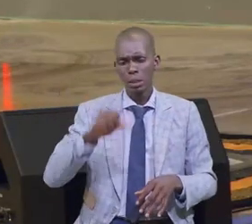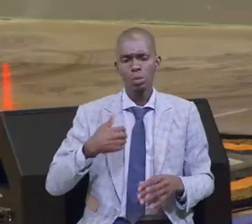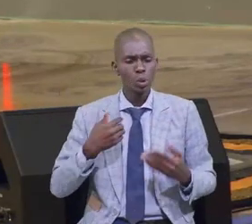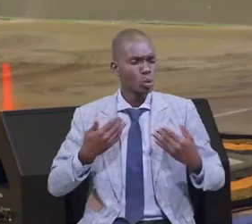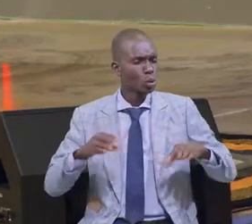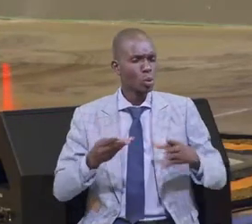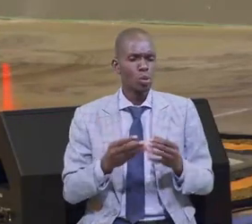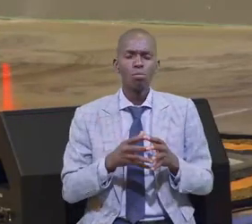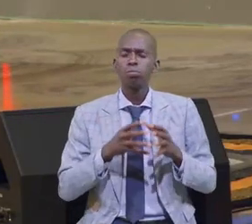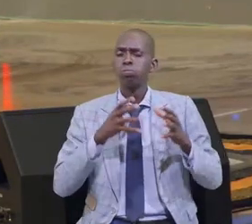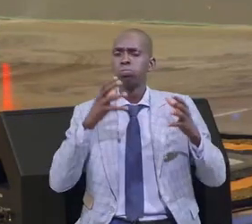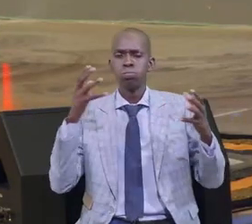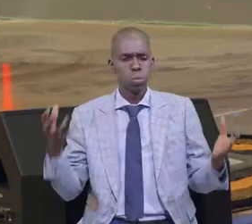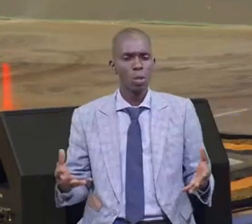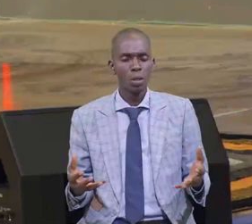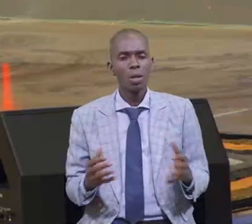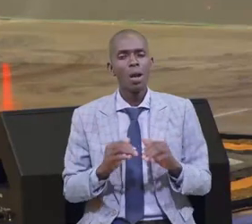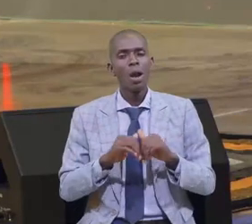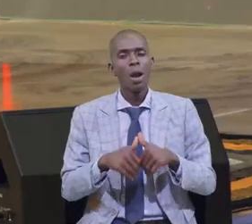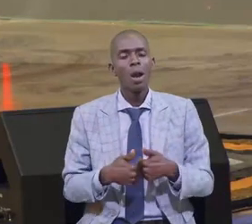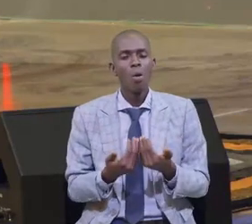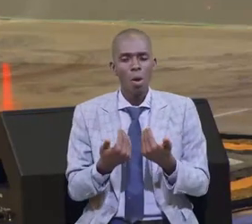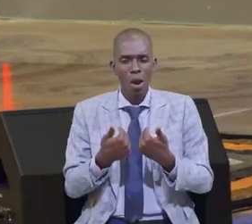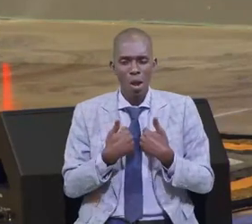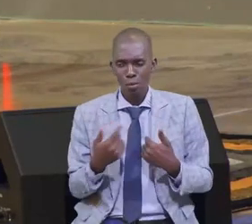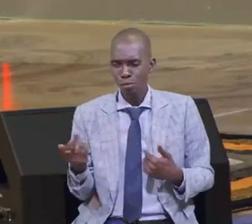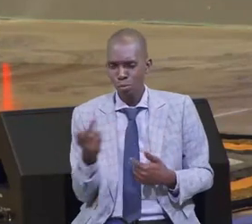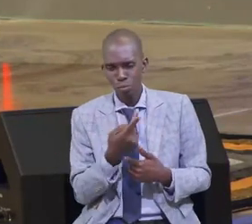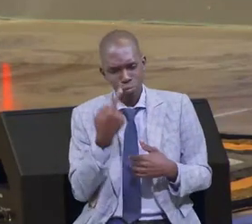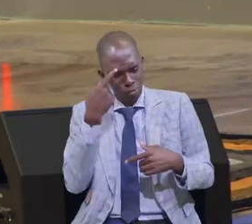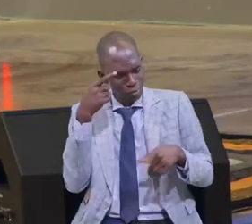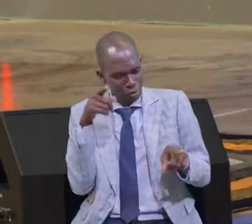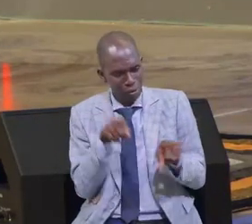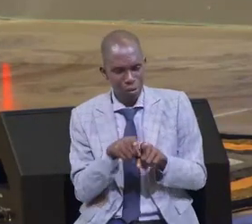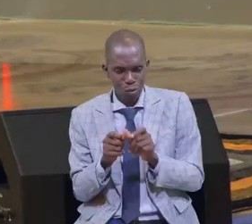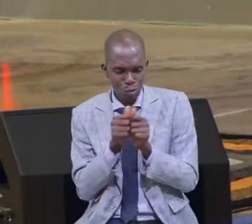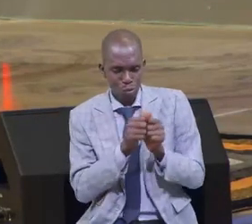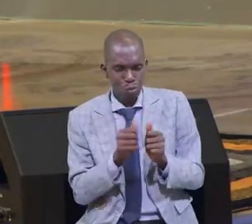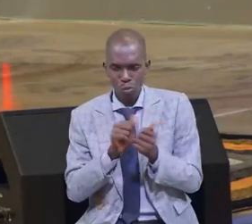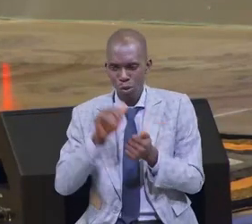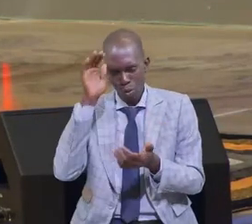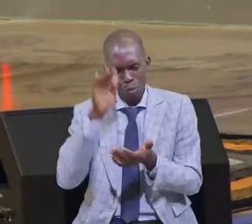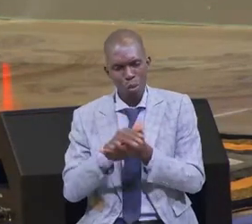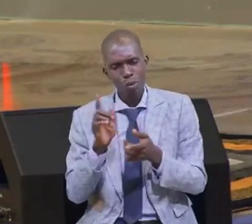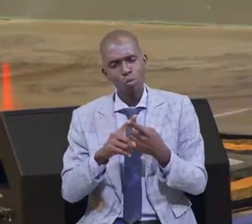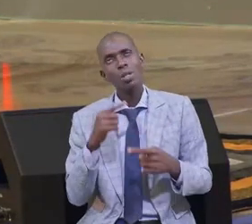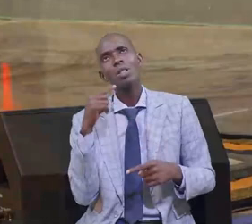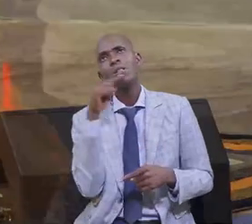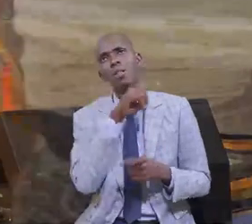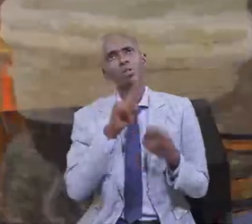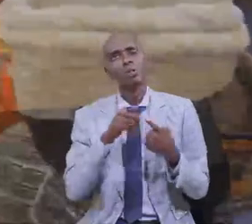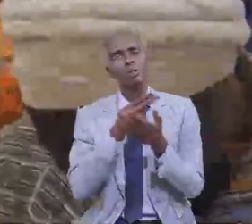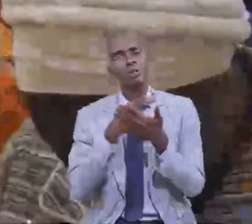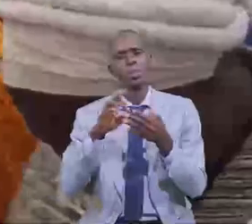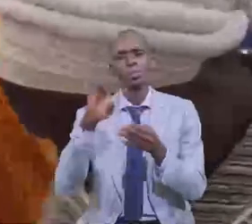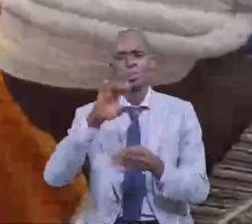votre terrain? Oui, monsieur l'apôtre, c'est ainsi. Pourquoi vous êtes-vous accordé pour mentir au